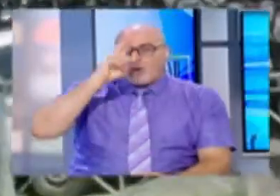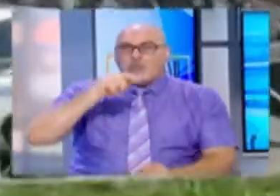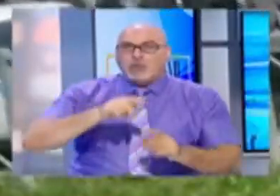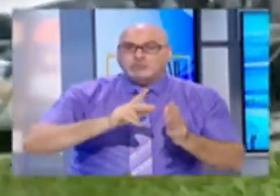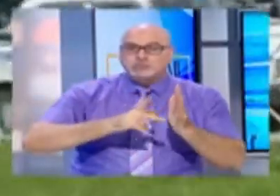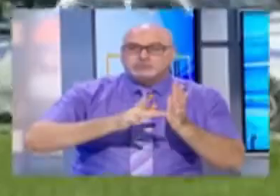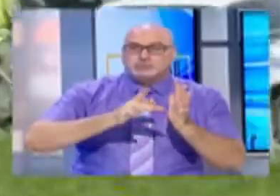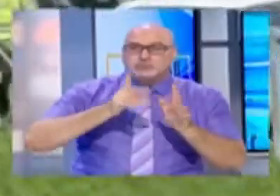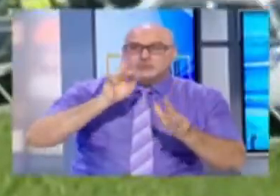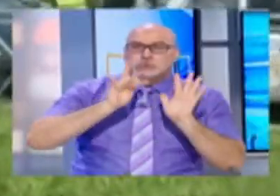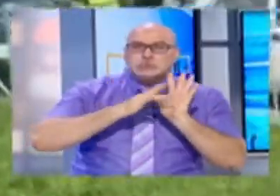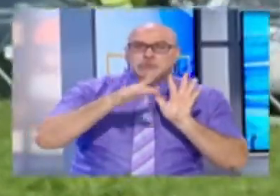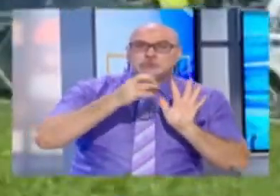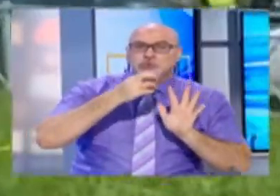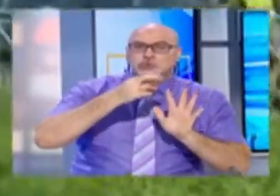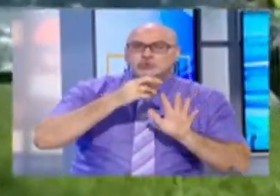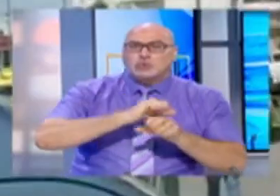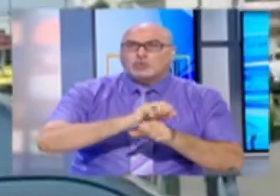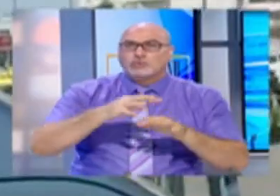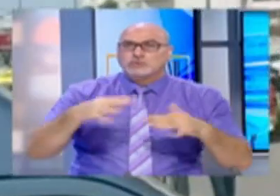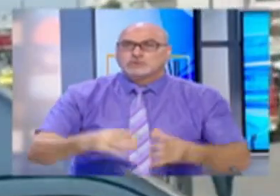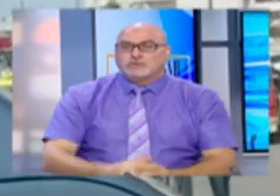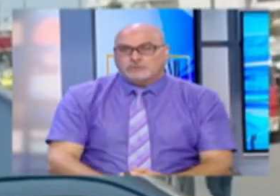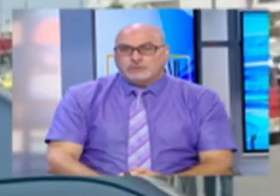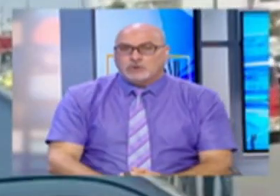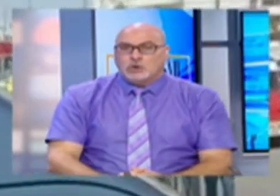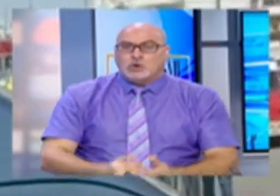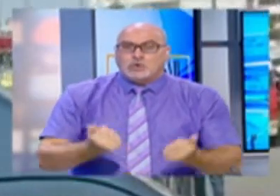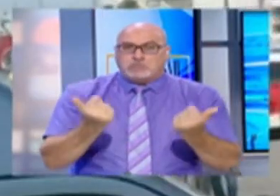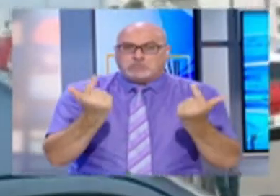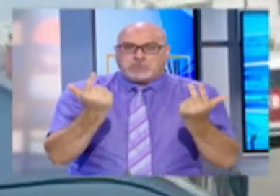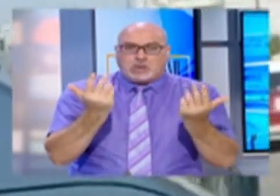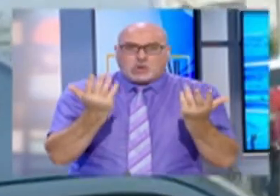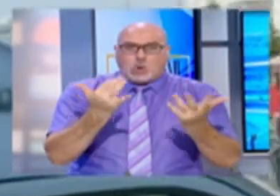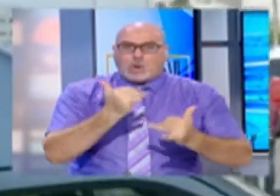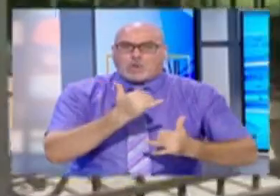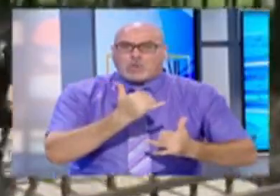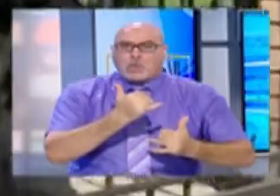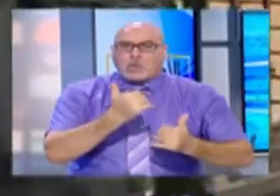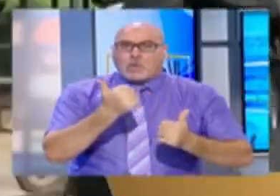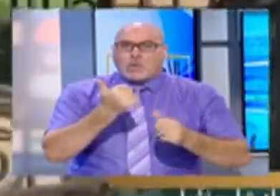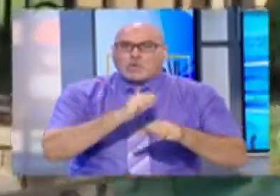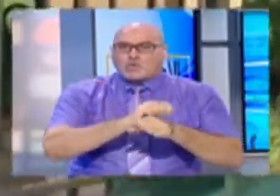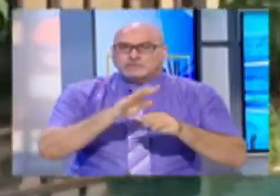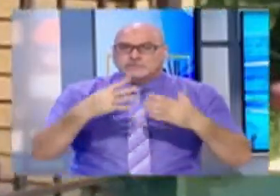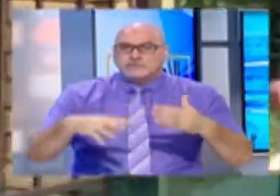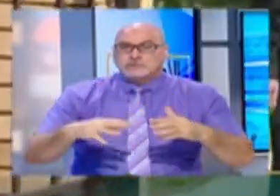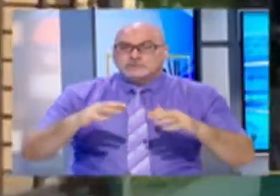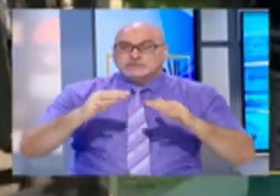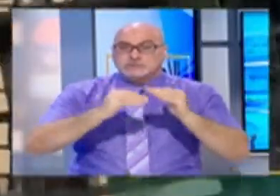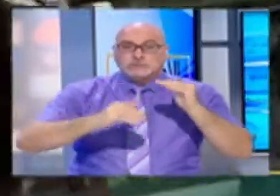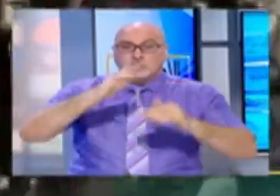جراء كوفيد-19 بتسجيلها أعلى حصيلة يومية للوفيات منذ تفشي الوباء خلال